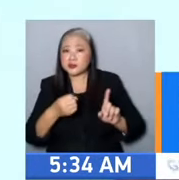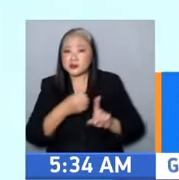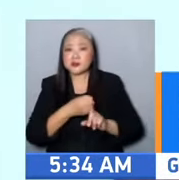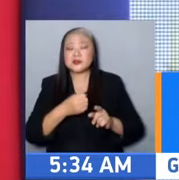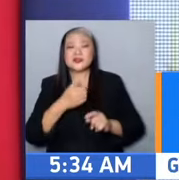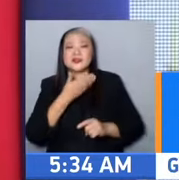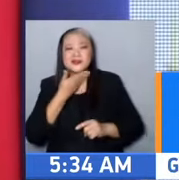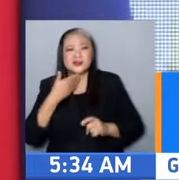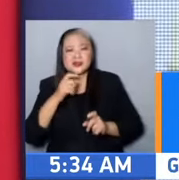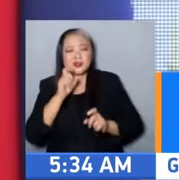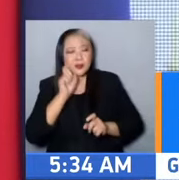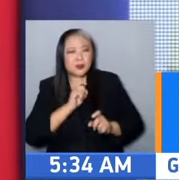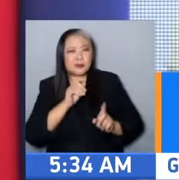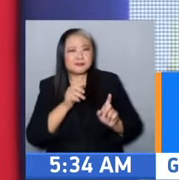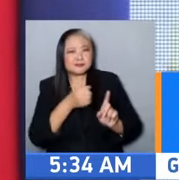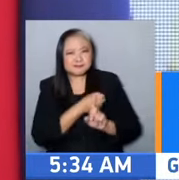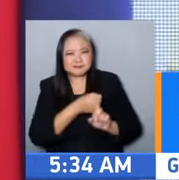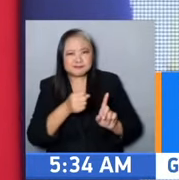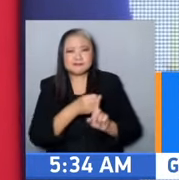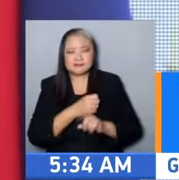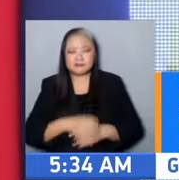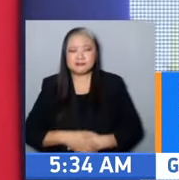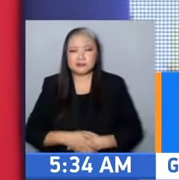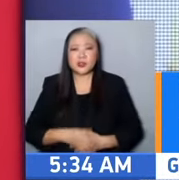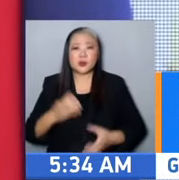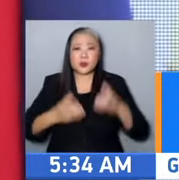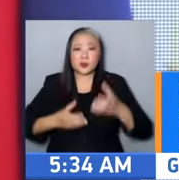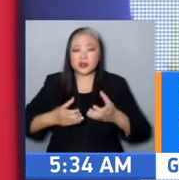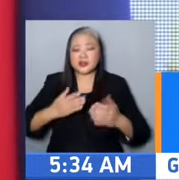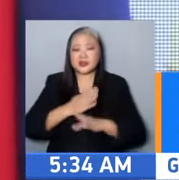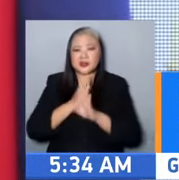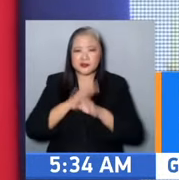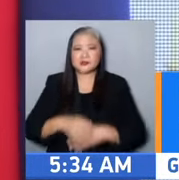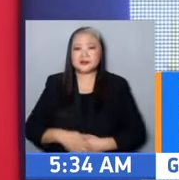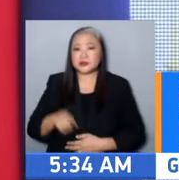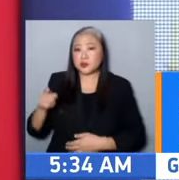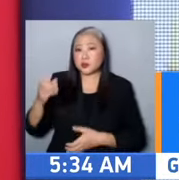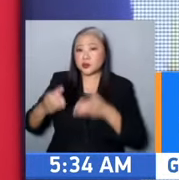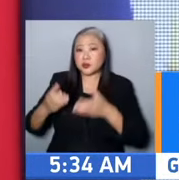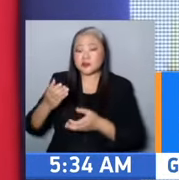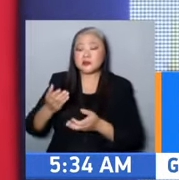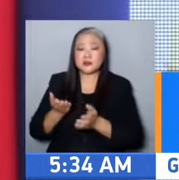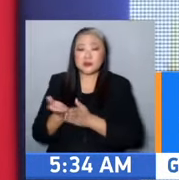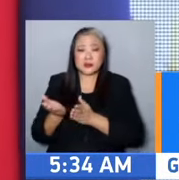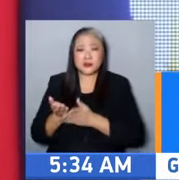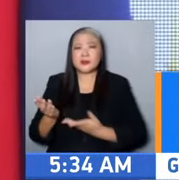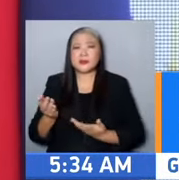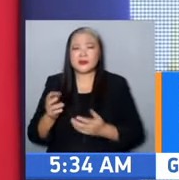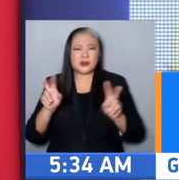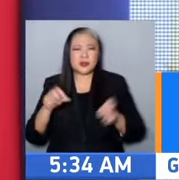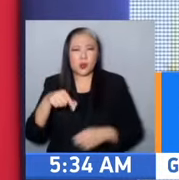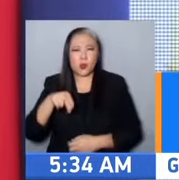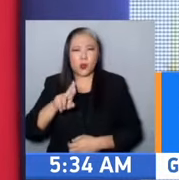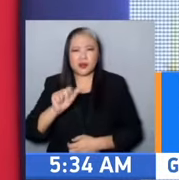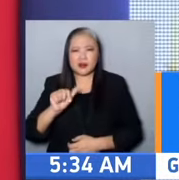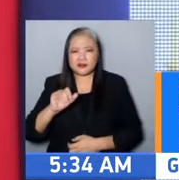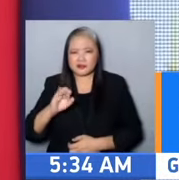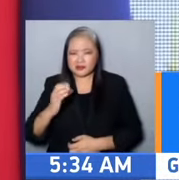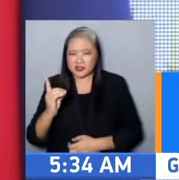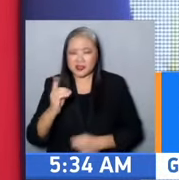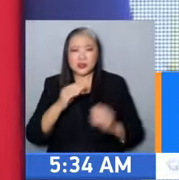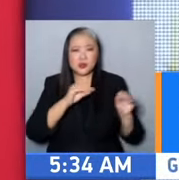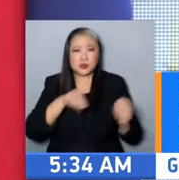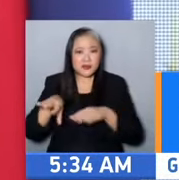Davao. Nakahain din sa korte sa Pasig ang kasong qualified trafficking na ayon sa Department of Justice ay